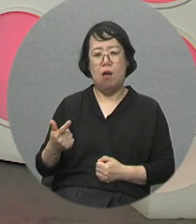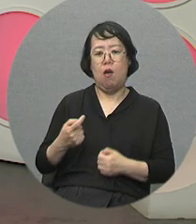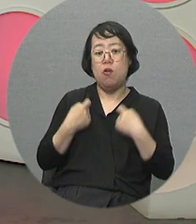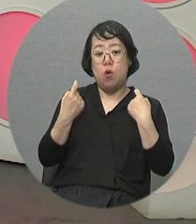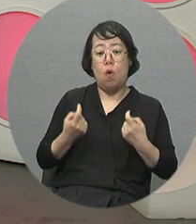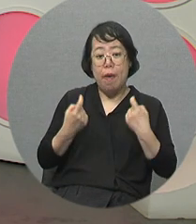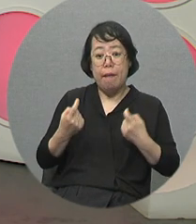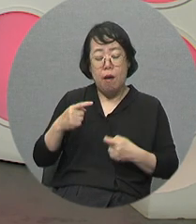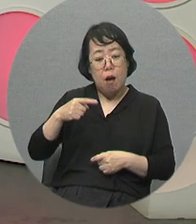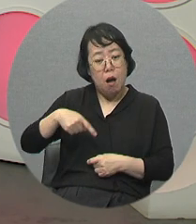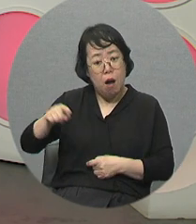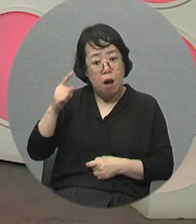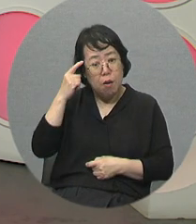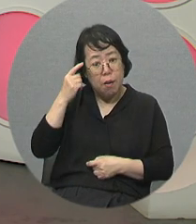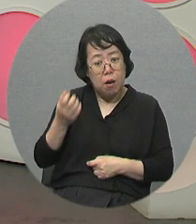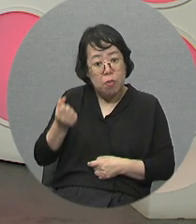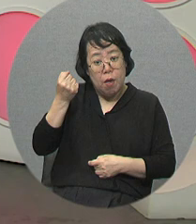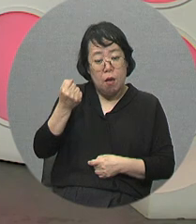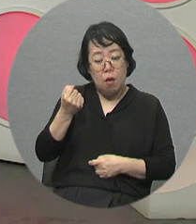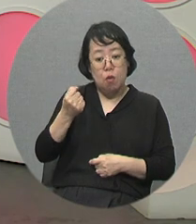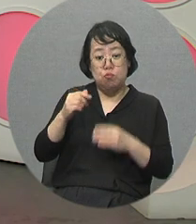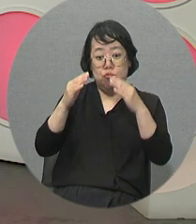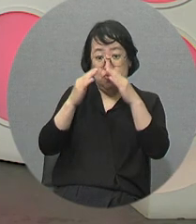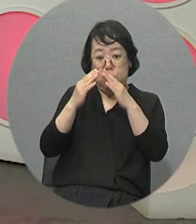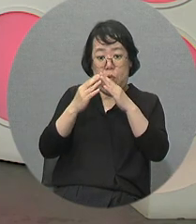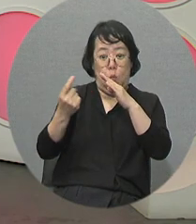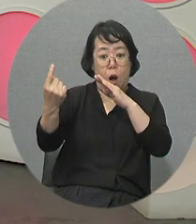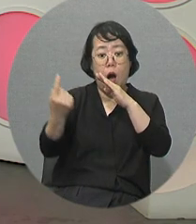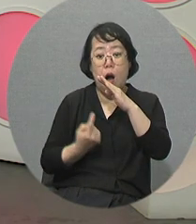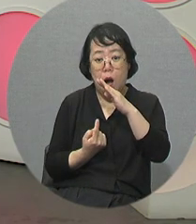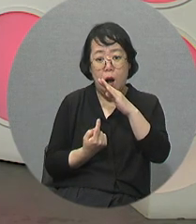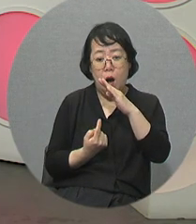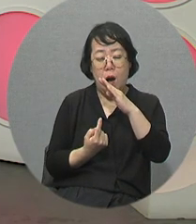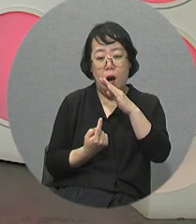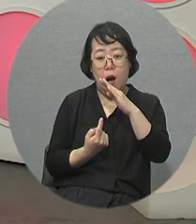제 친구가 저희 집으로 찾아온 거예요.